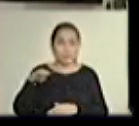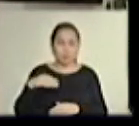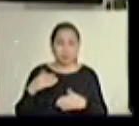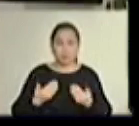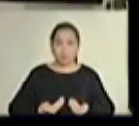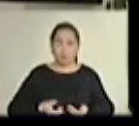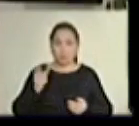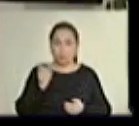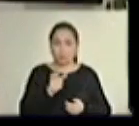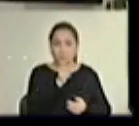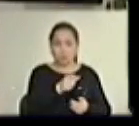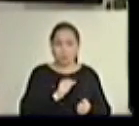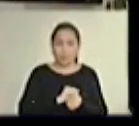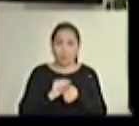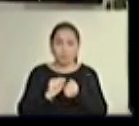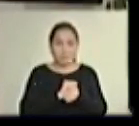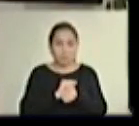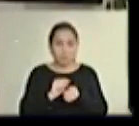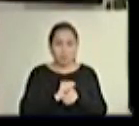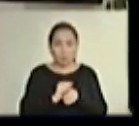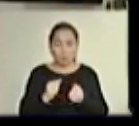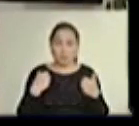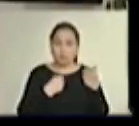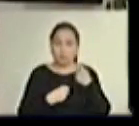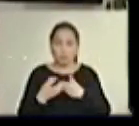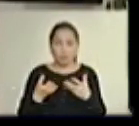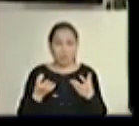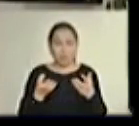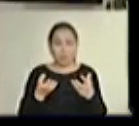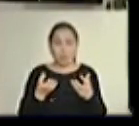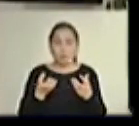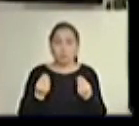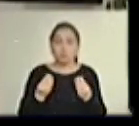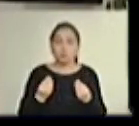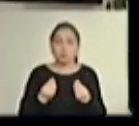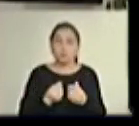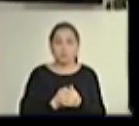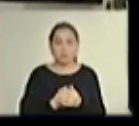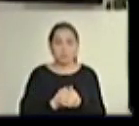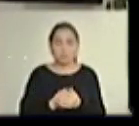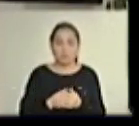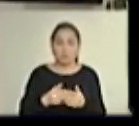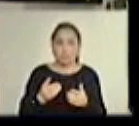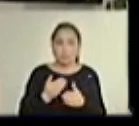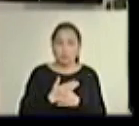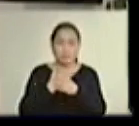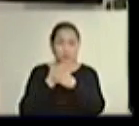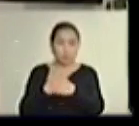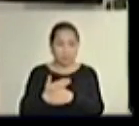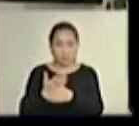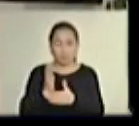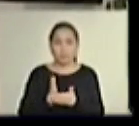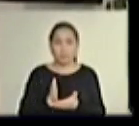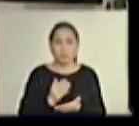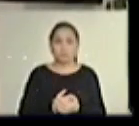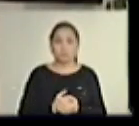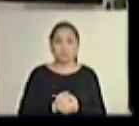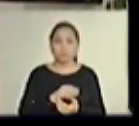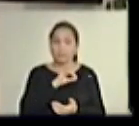kir yuvganda kiyimlarni quritish maqsadida ushbu bloklarning vazifasidan foydalanishadi.